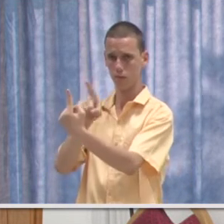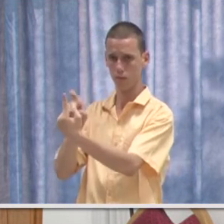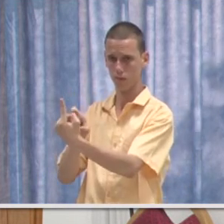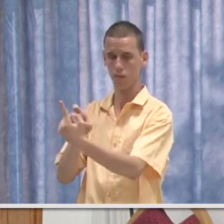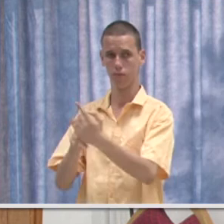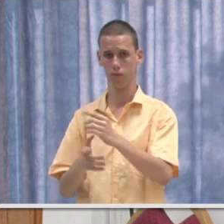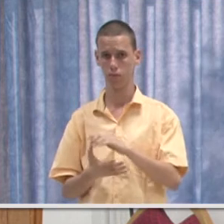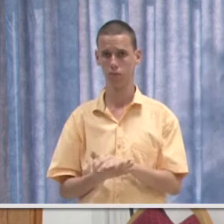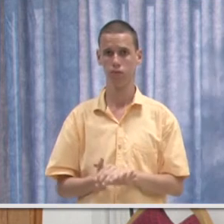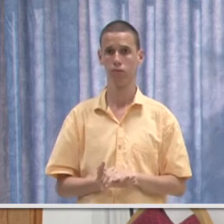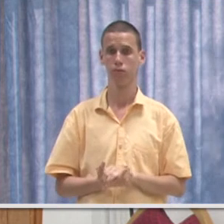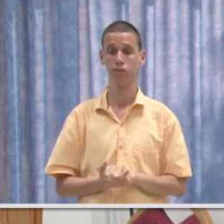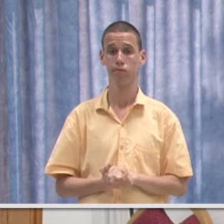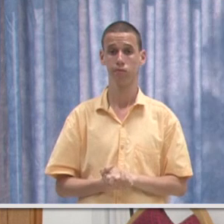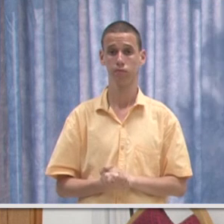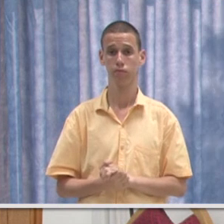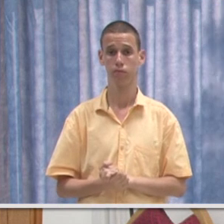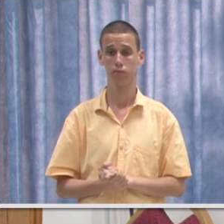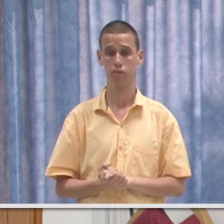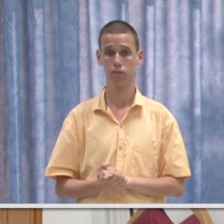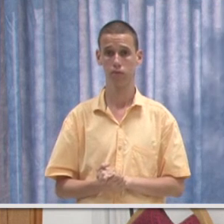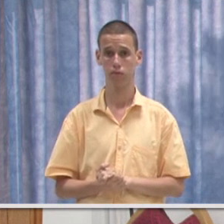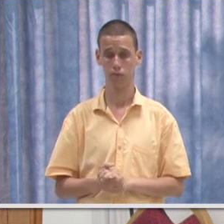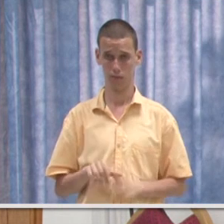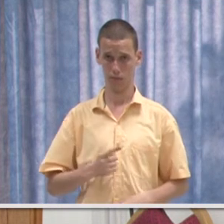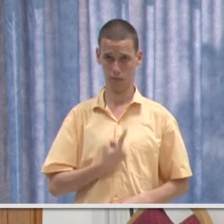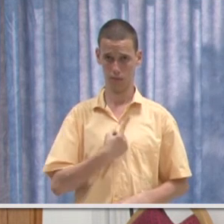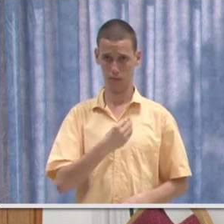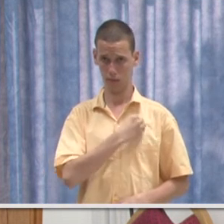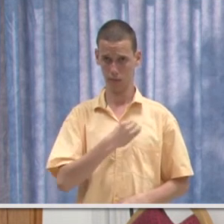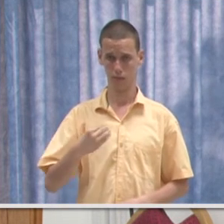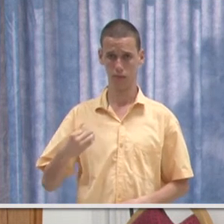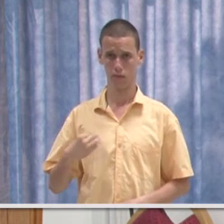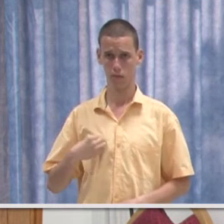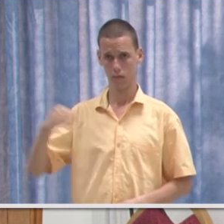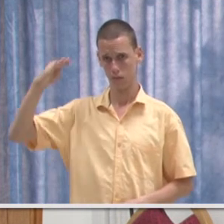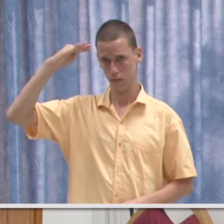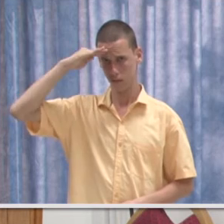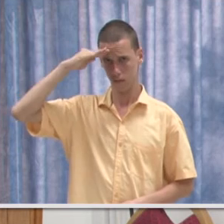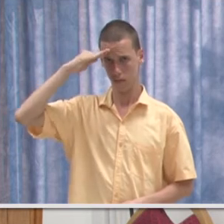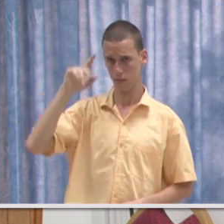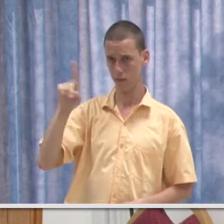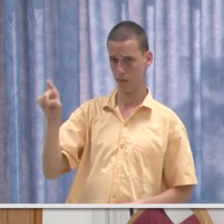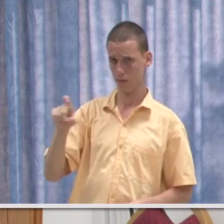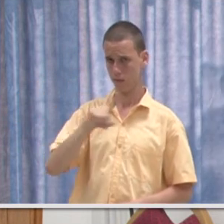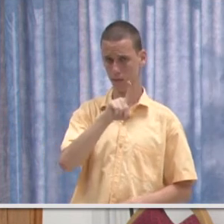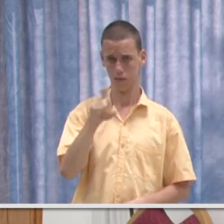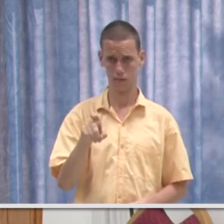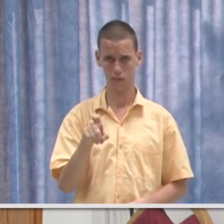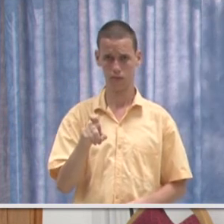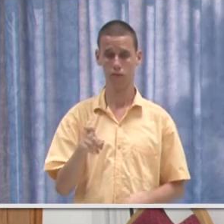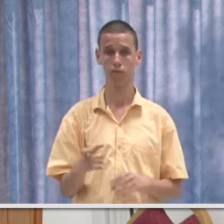pareil, Dr. Gideon, il dit moi aussi, mon gars, une interview pour ça l'incident. Et qu'est-ce qu'on peut en